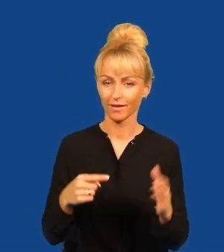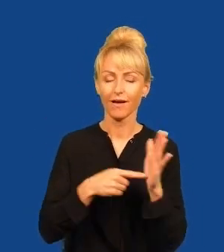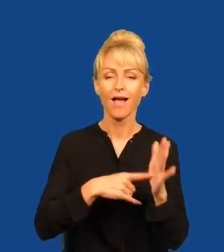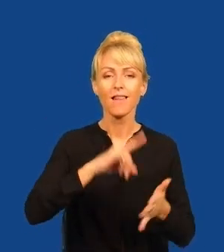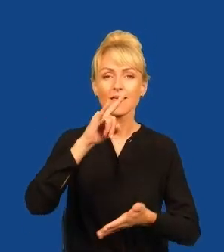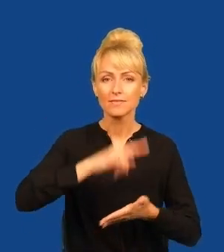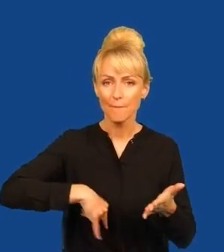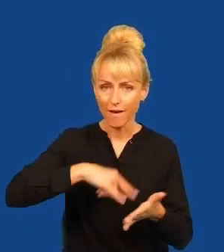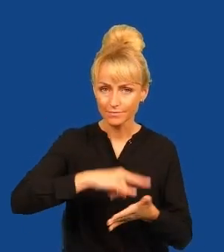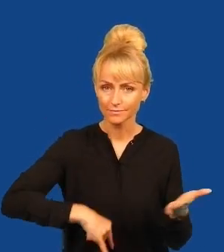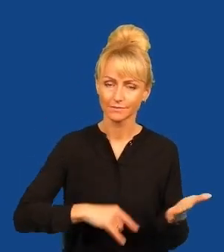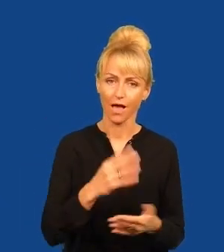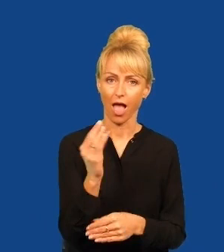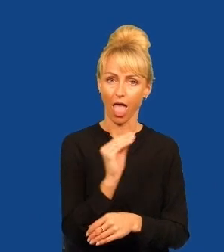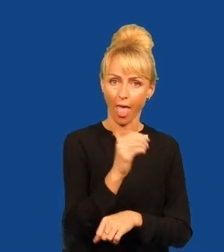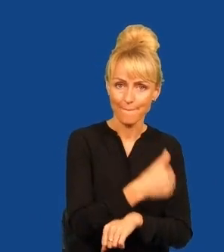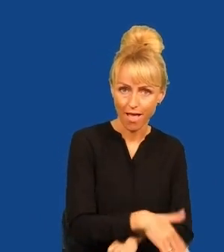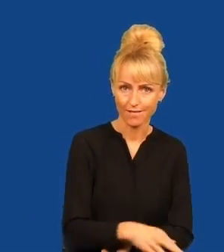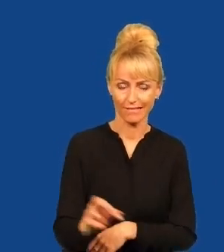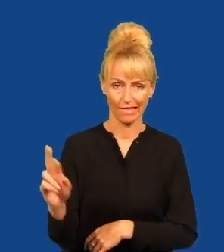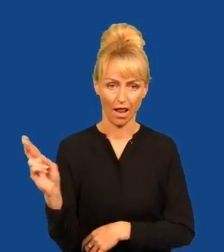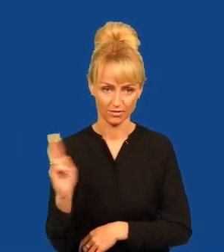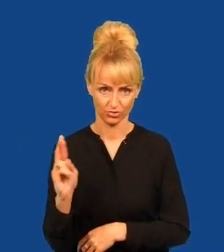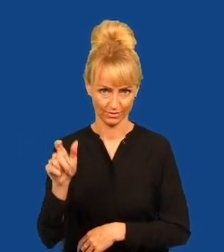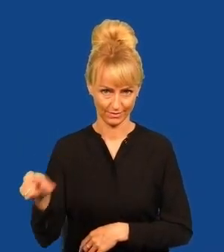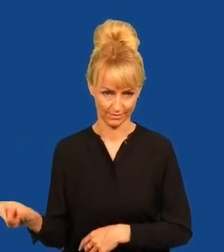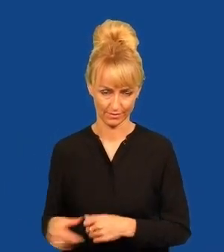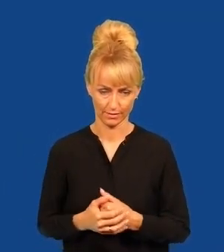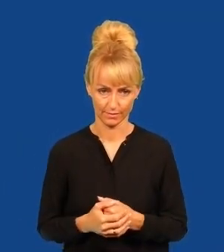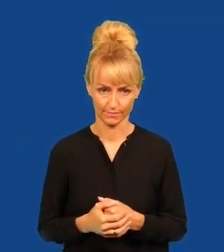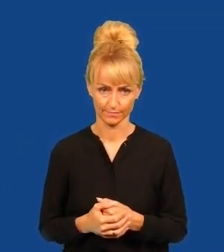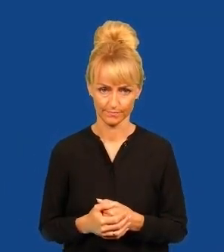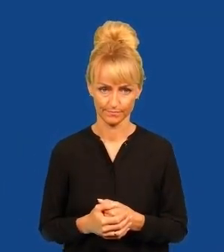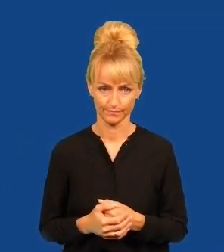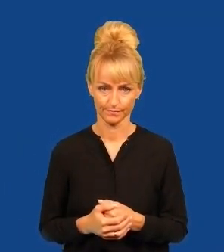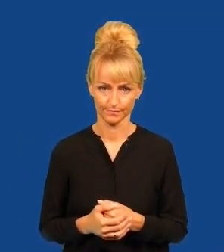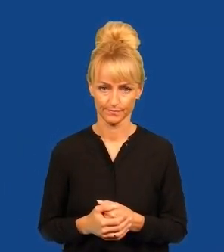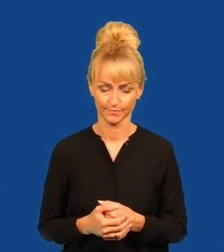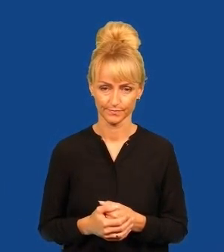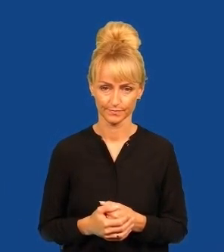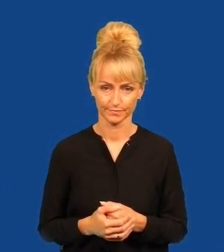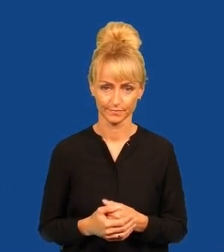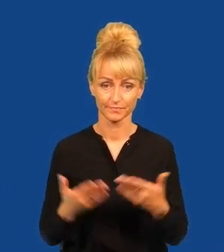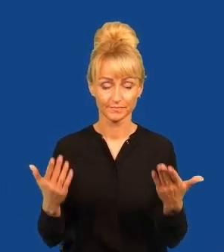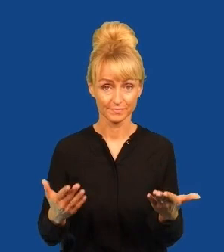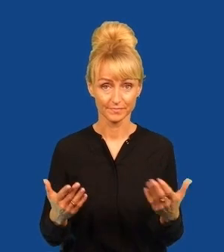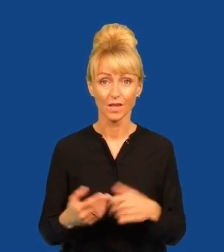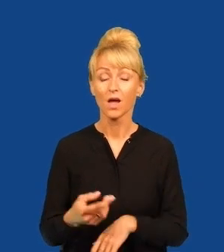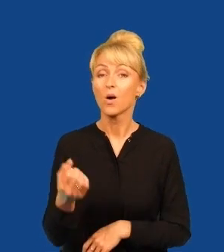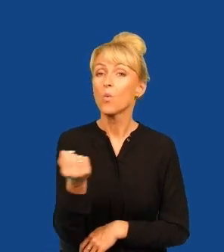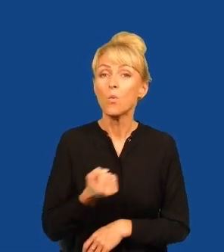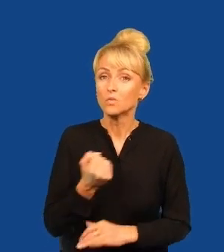rencisty, która również w rzeczywistości jest zielona. Oddajemy ster w ręce wasze, w ręce